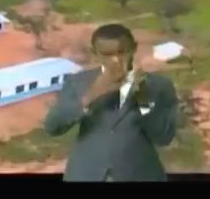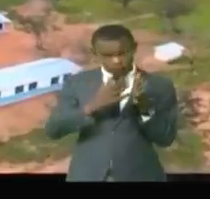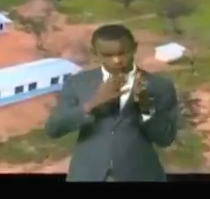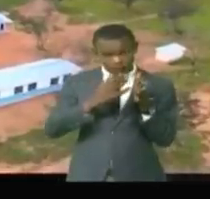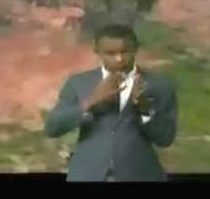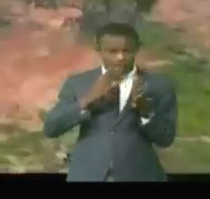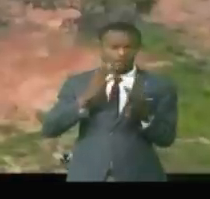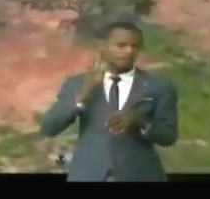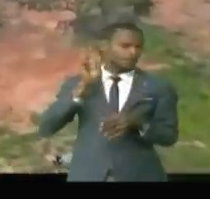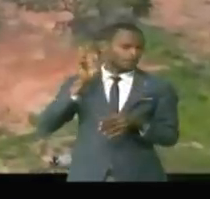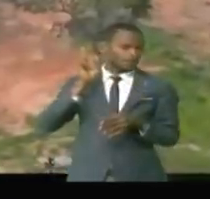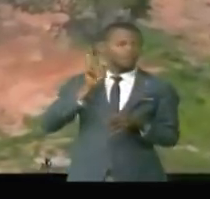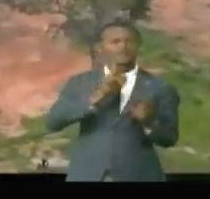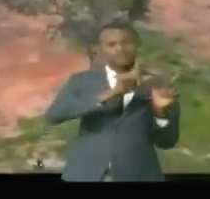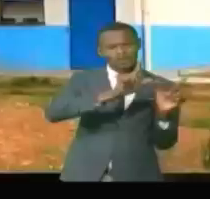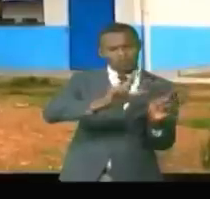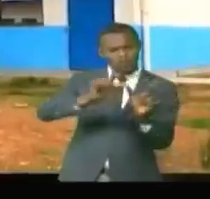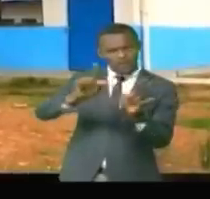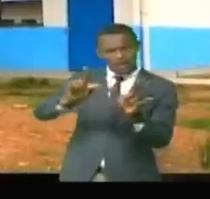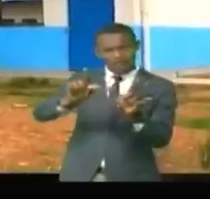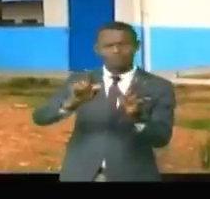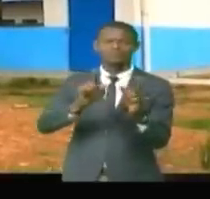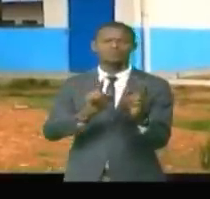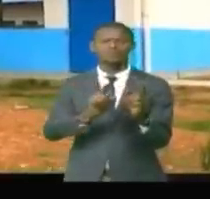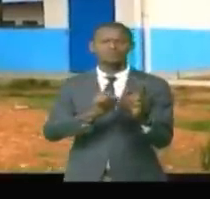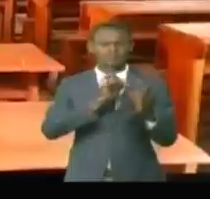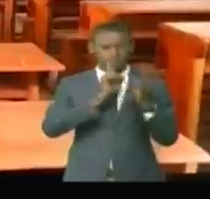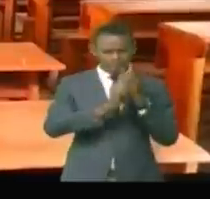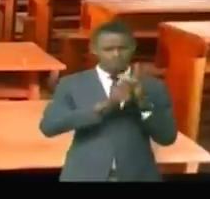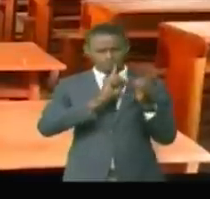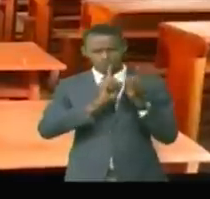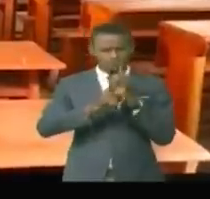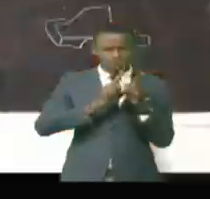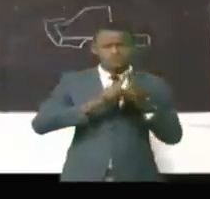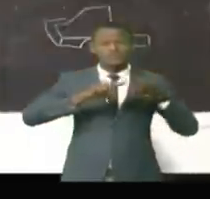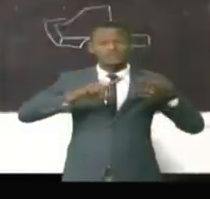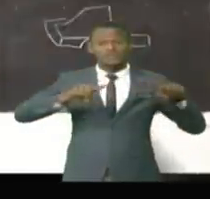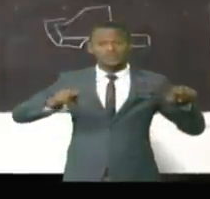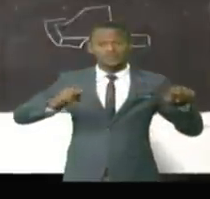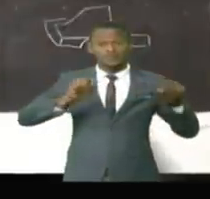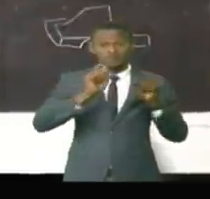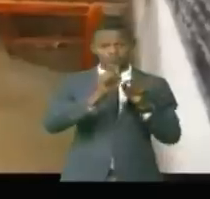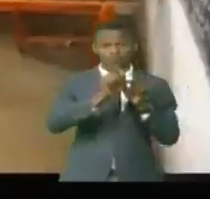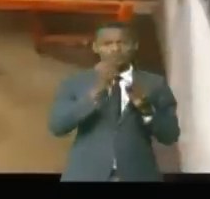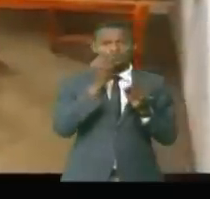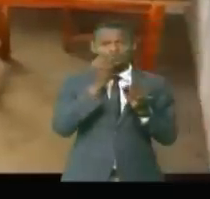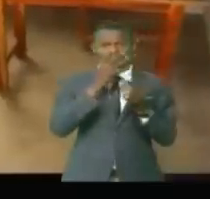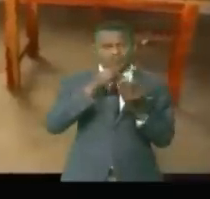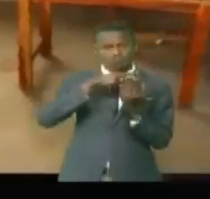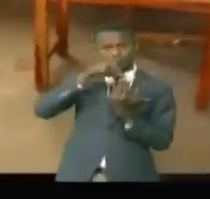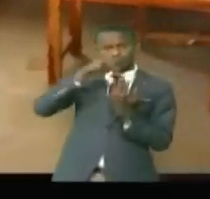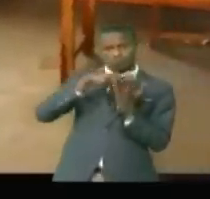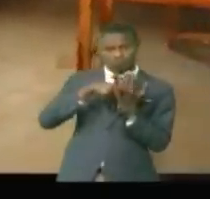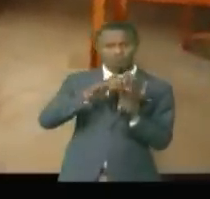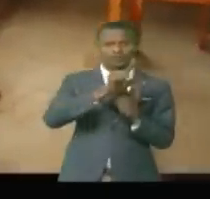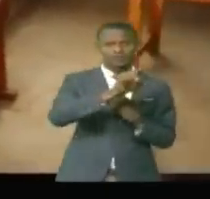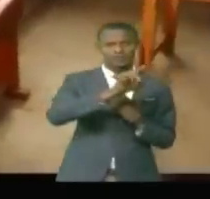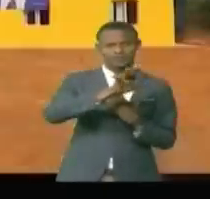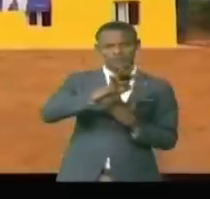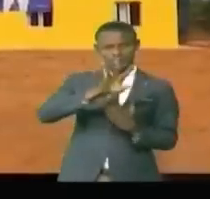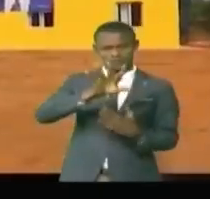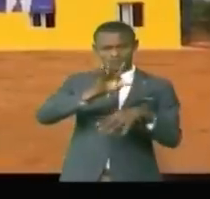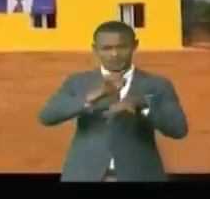Busanga et le programme de développement de 145 territoires dont le Lualaba est l'une des provinces